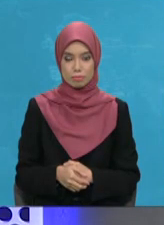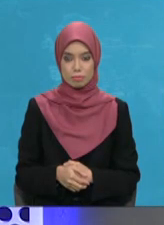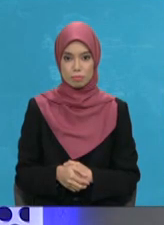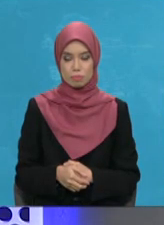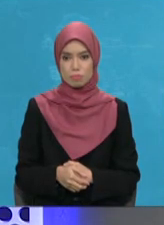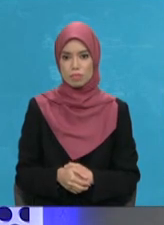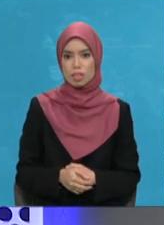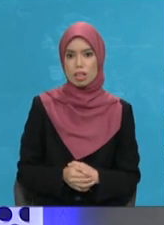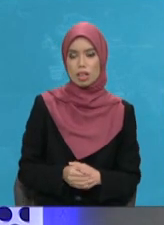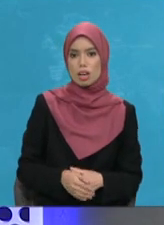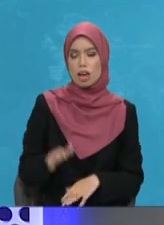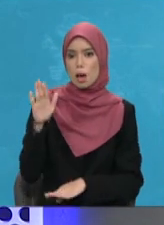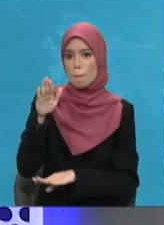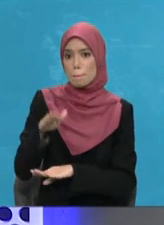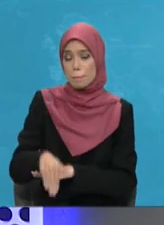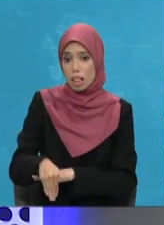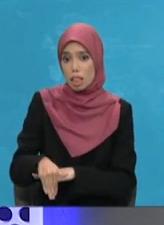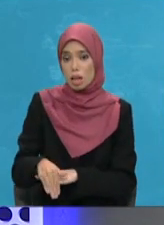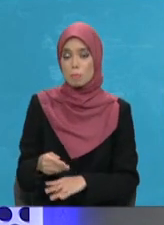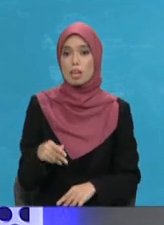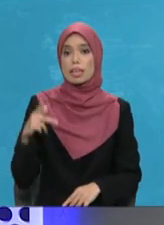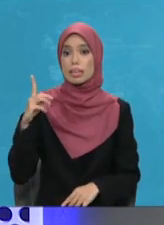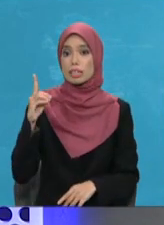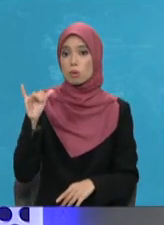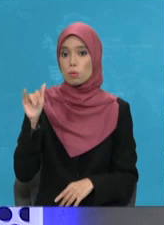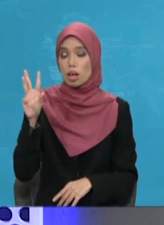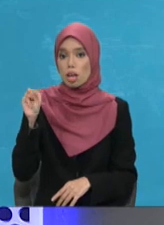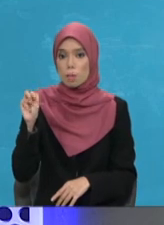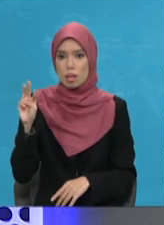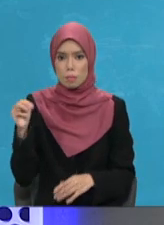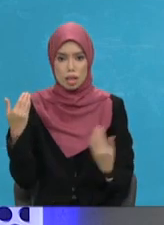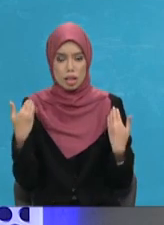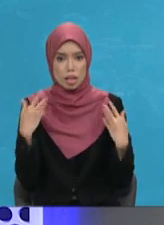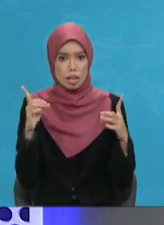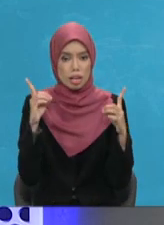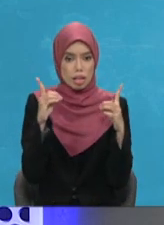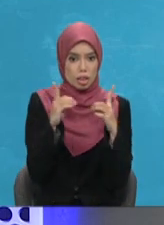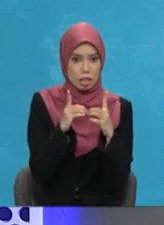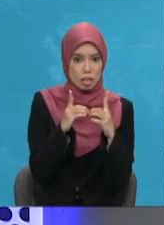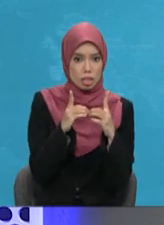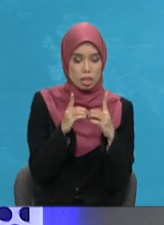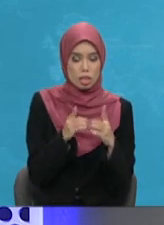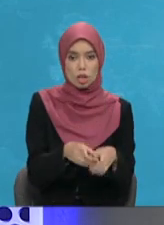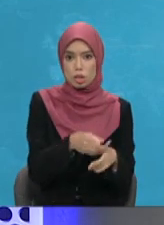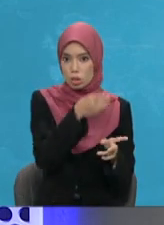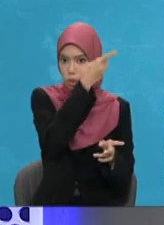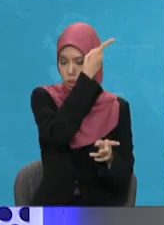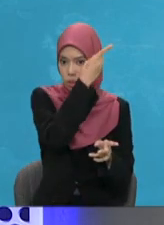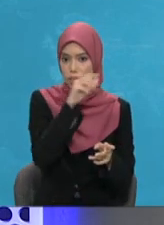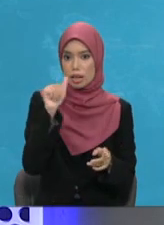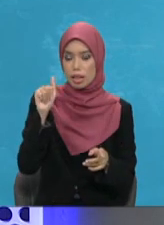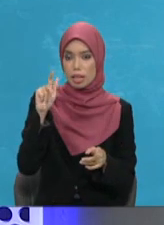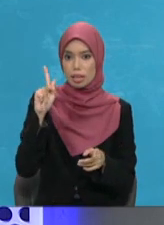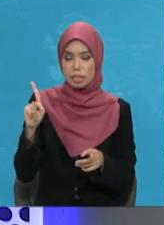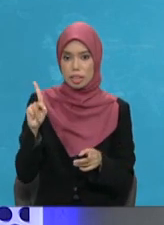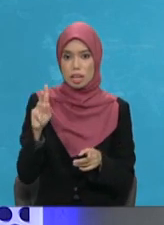juga pada sebelah malam ke bawah dulu yang maha Mulia berkenan menerima menghadap Tuhan yang terutama dokter Abdul